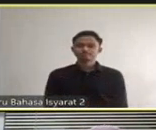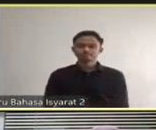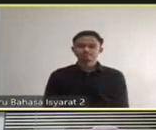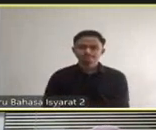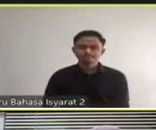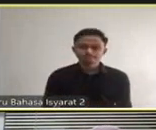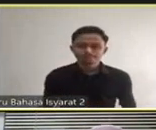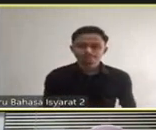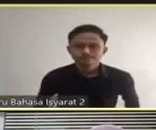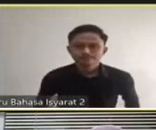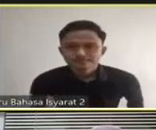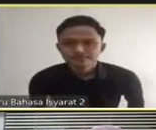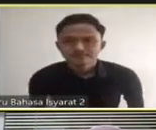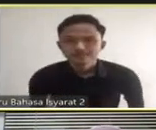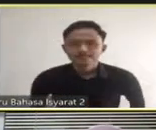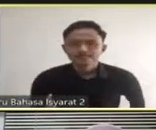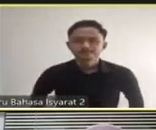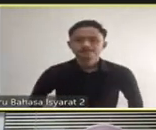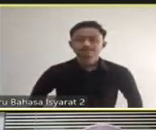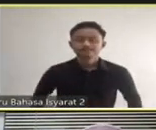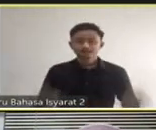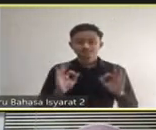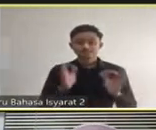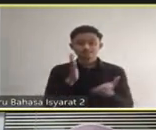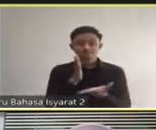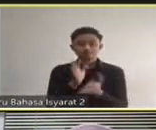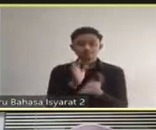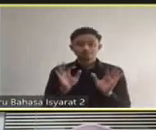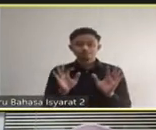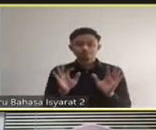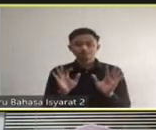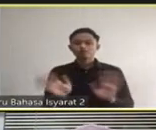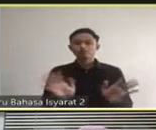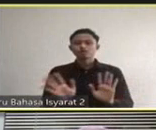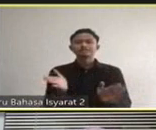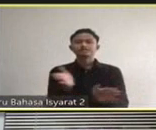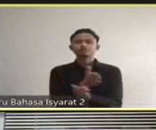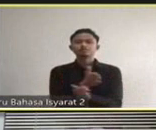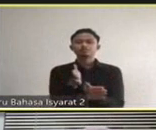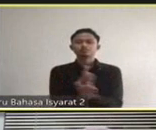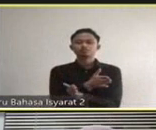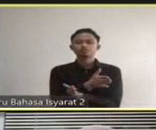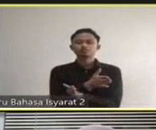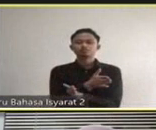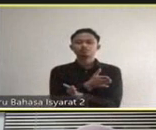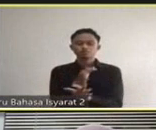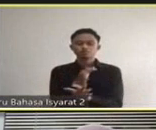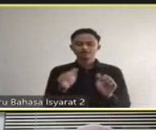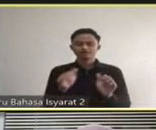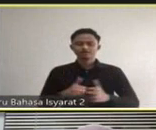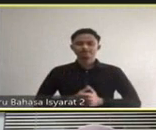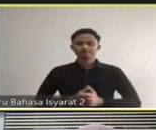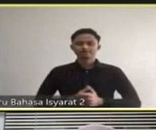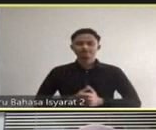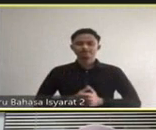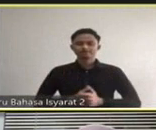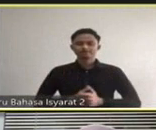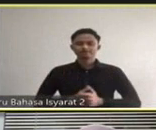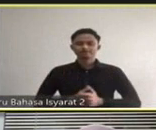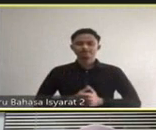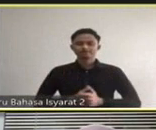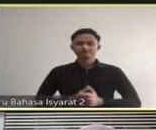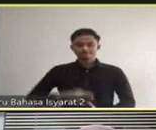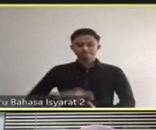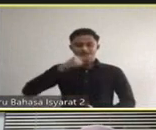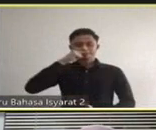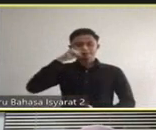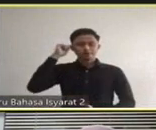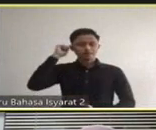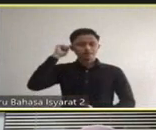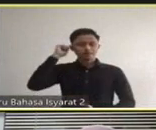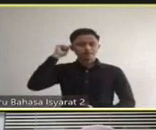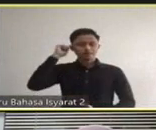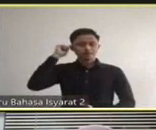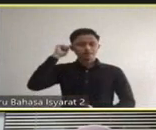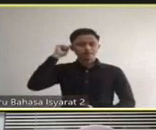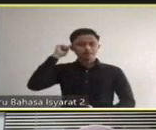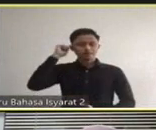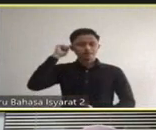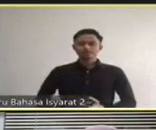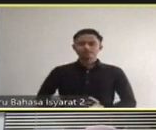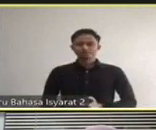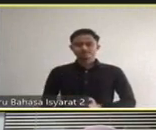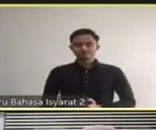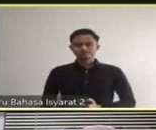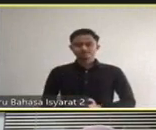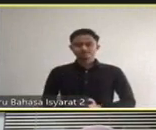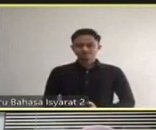nah ya stop di sini saja. Bukan di sebelumnya, ya baik. Bapak Ibu sekalian,